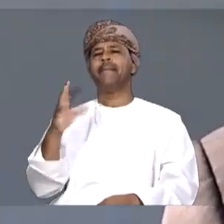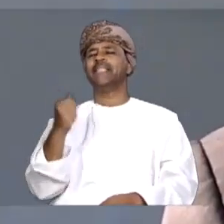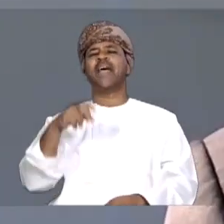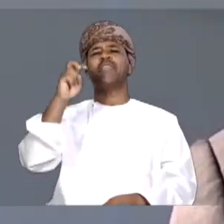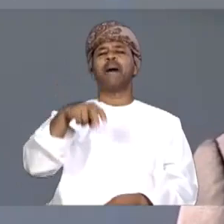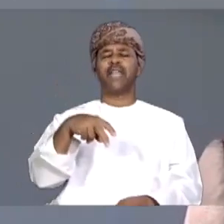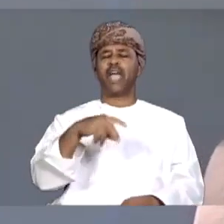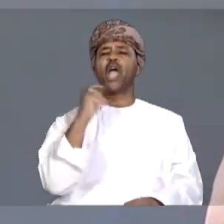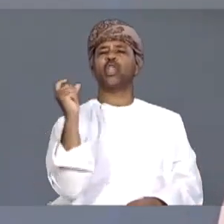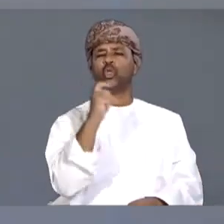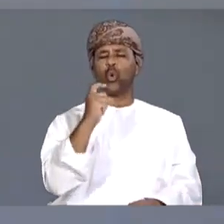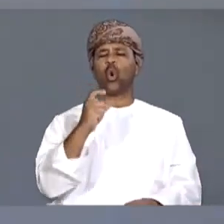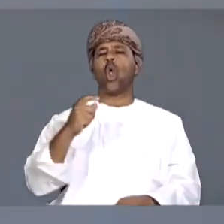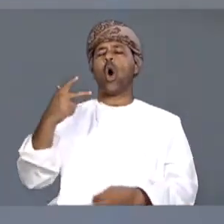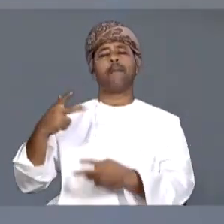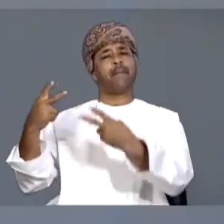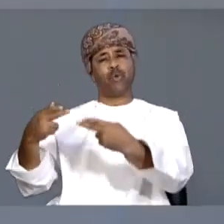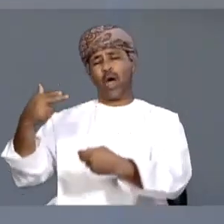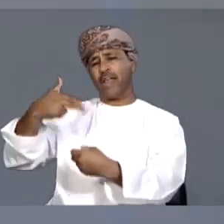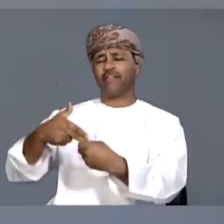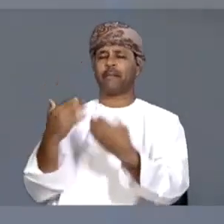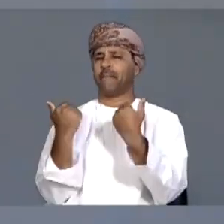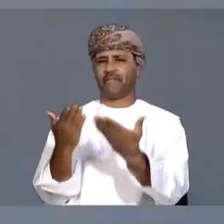8 دول من الحظر النفطي.